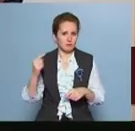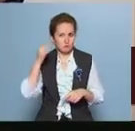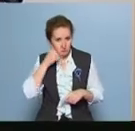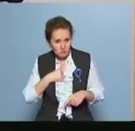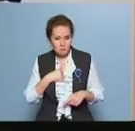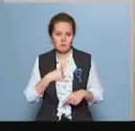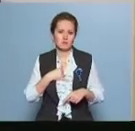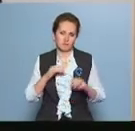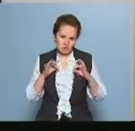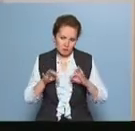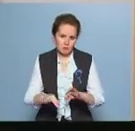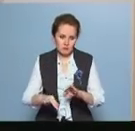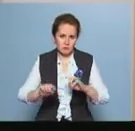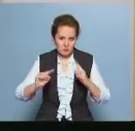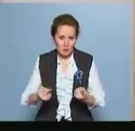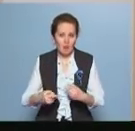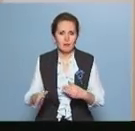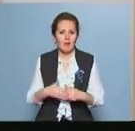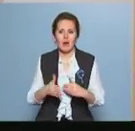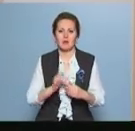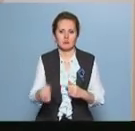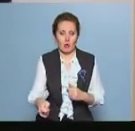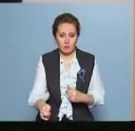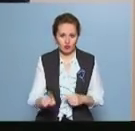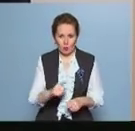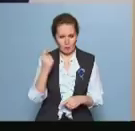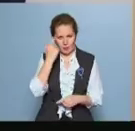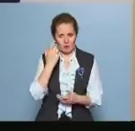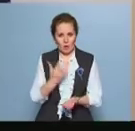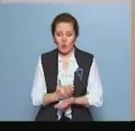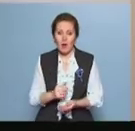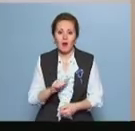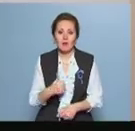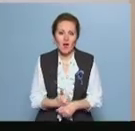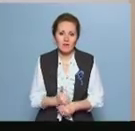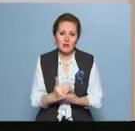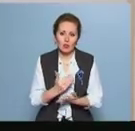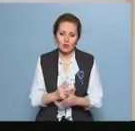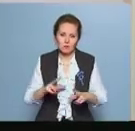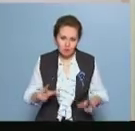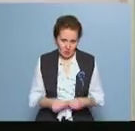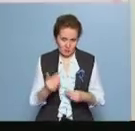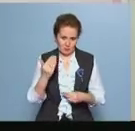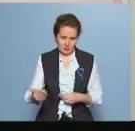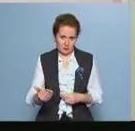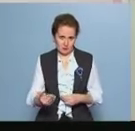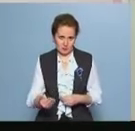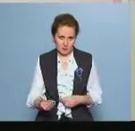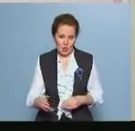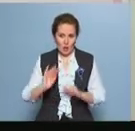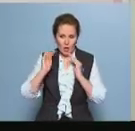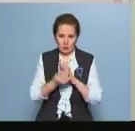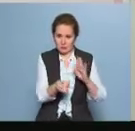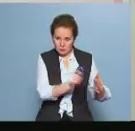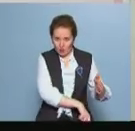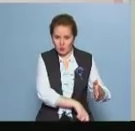реагировать. Основная задача не просто наказать человека, что он находится в пьяном виде на улицах или общественных местах, а просто удалить их с улиц. Чем